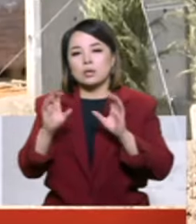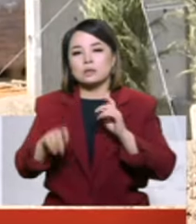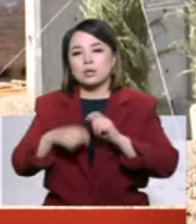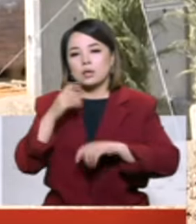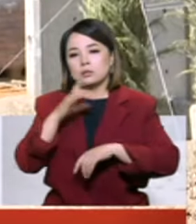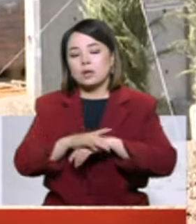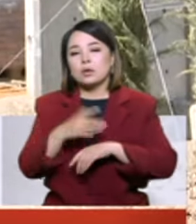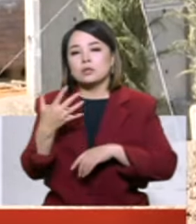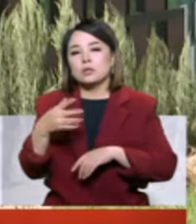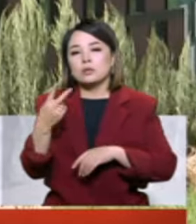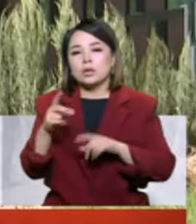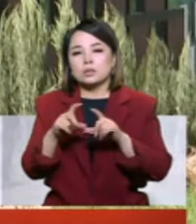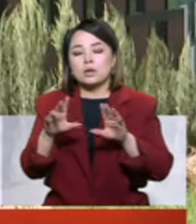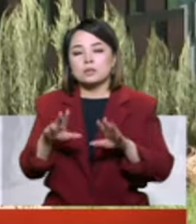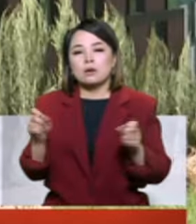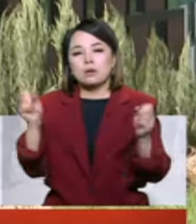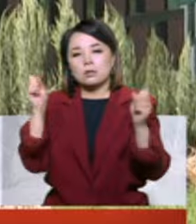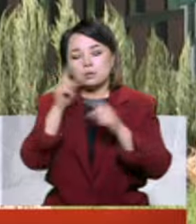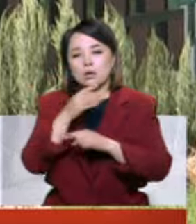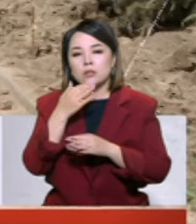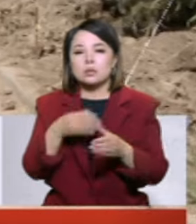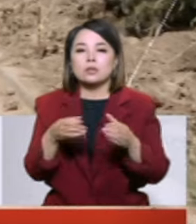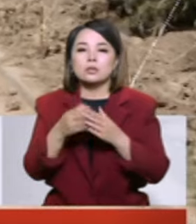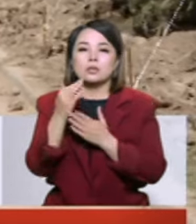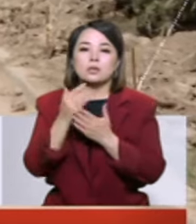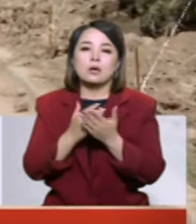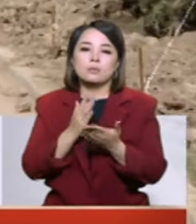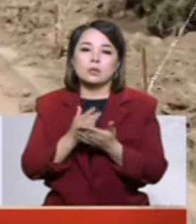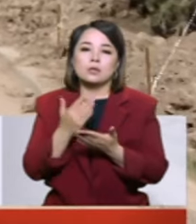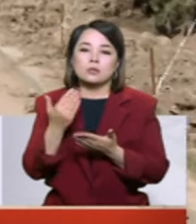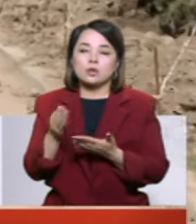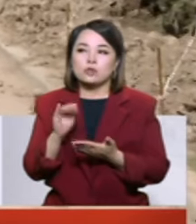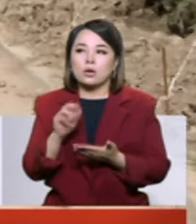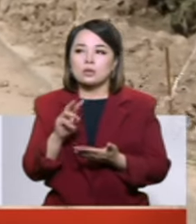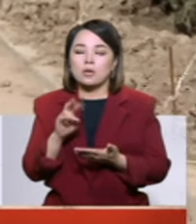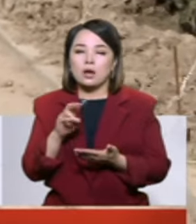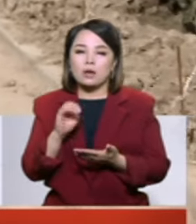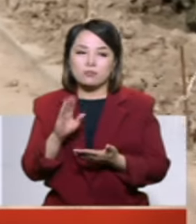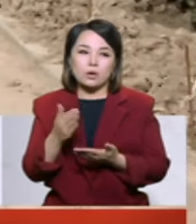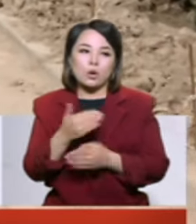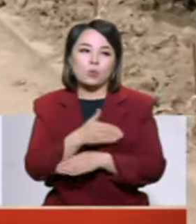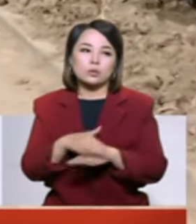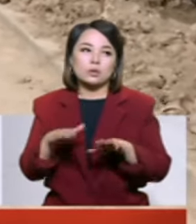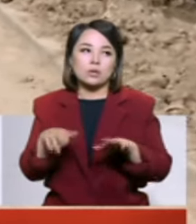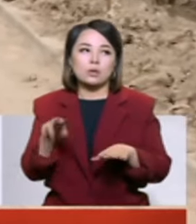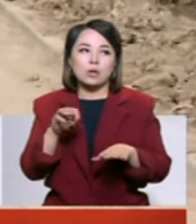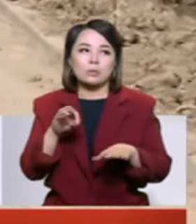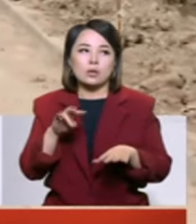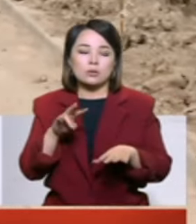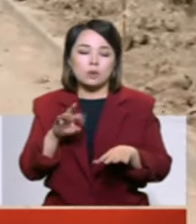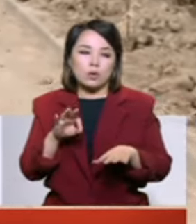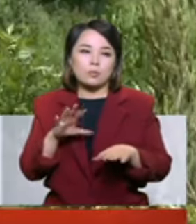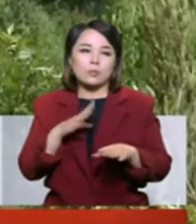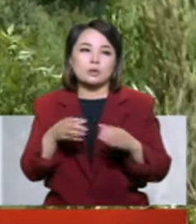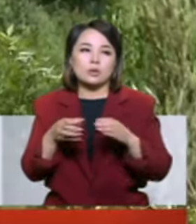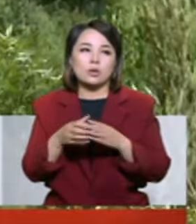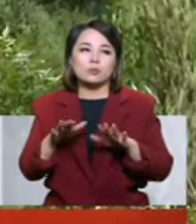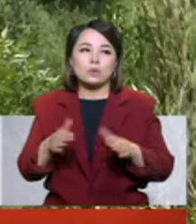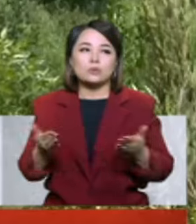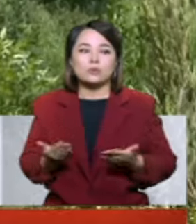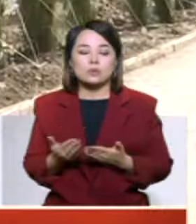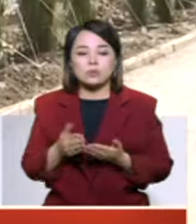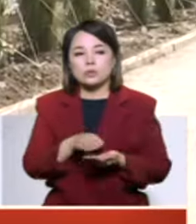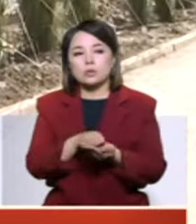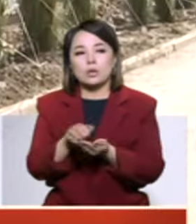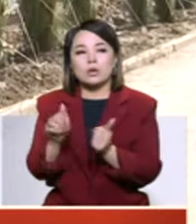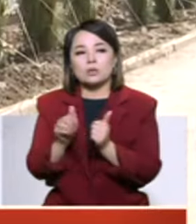22 нысан анықталған еді. Тізімде элиталық үйлер де бар. Бұл Жамақаев көшесінің бойында орналасқан Домино Лайф клуб үйі тұрғын үй зиратқа жақын